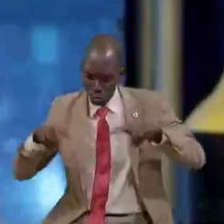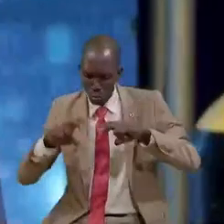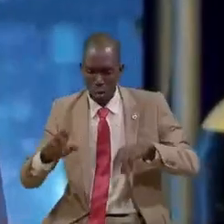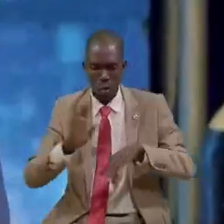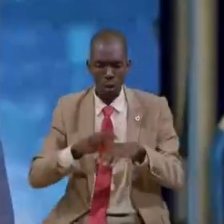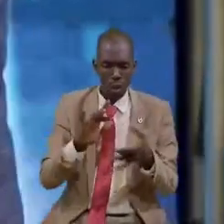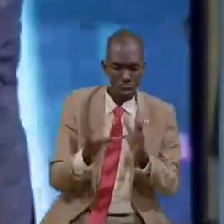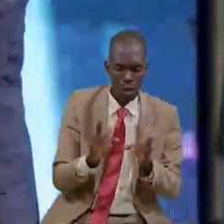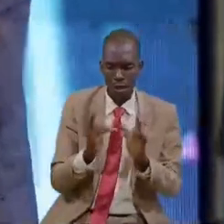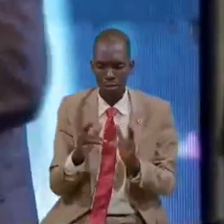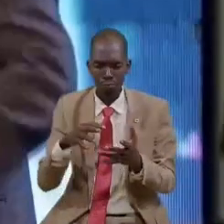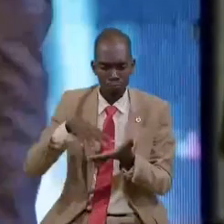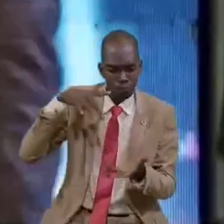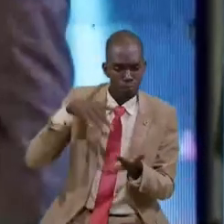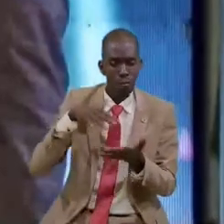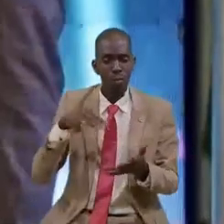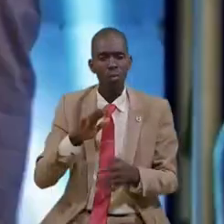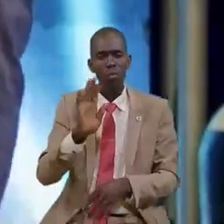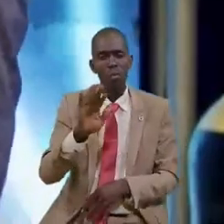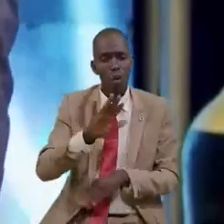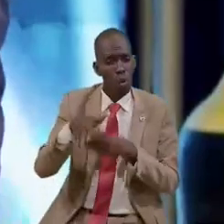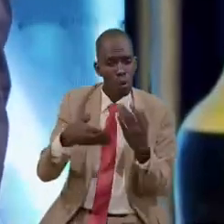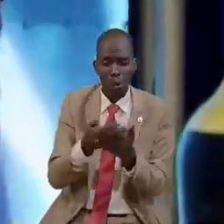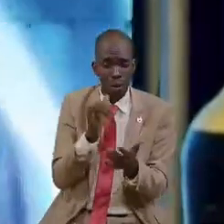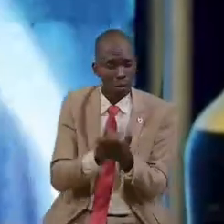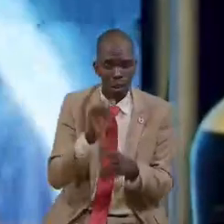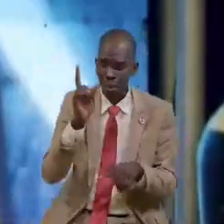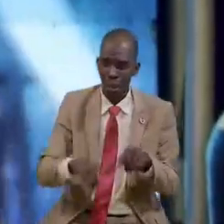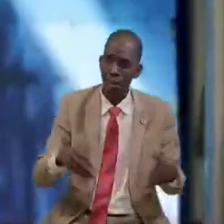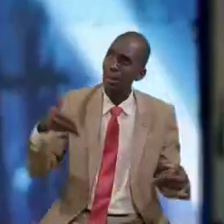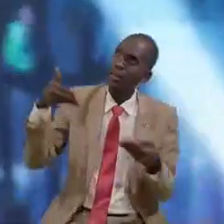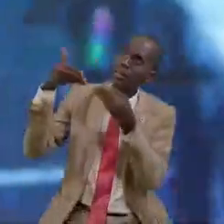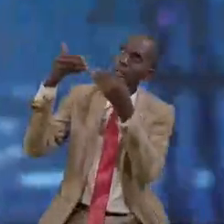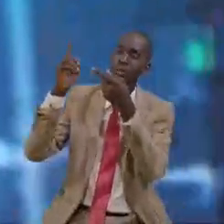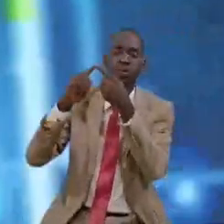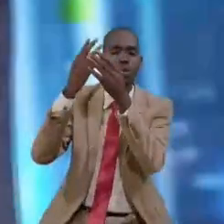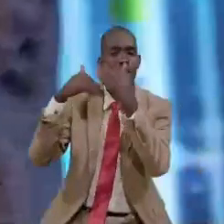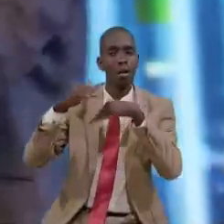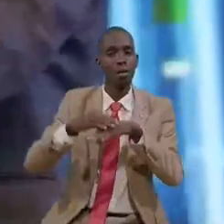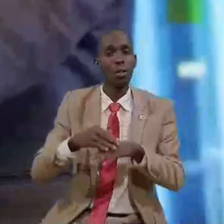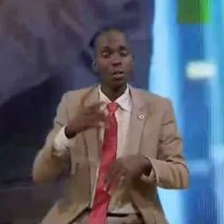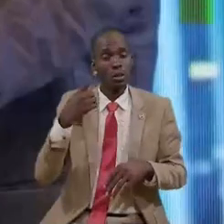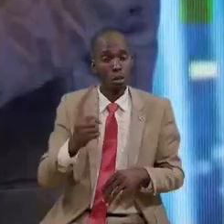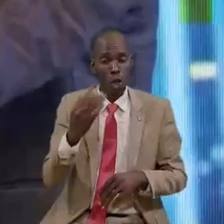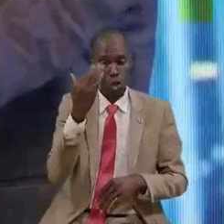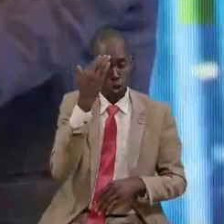l'Internet, tout cela ne peut jamais vous amener au Dieu éternel. Mais la connaissance que vous avez au sujet de